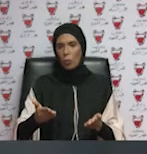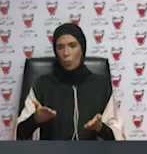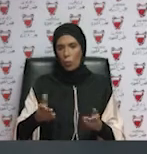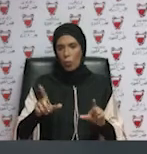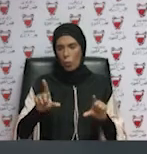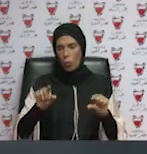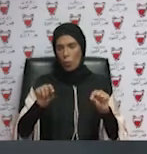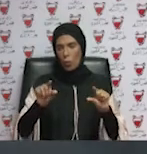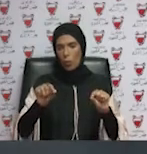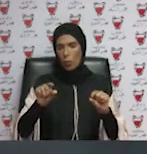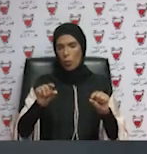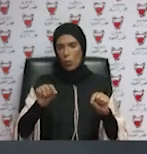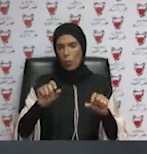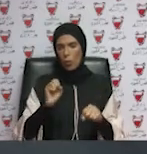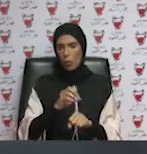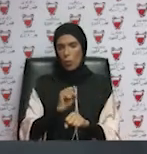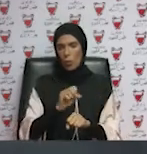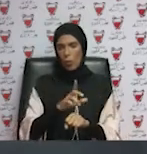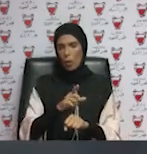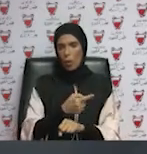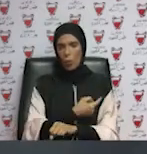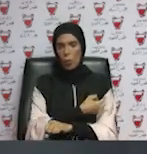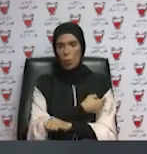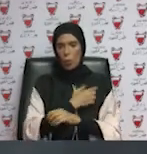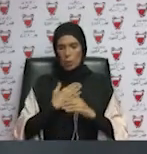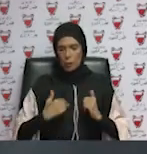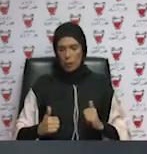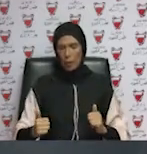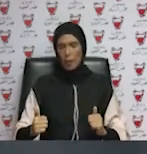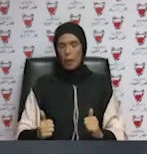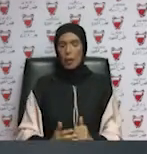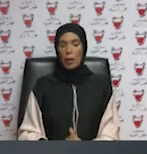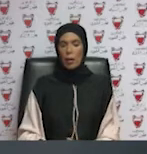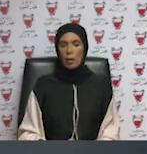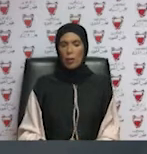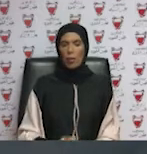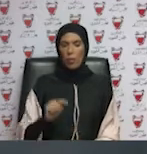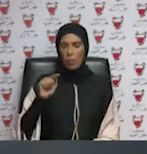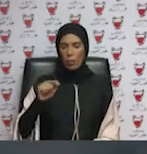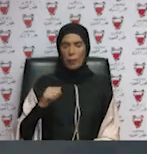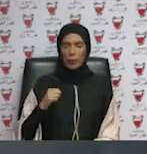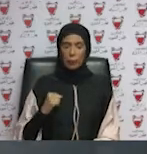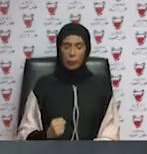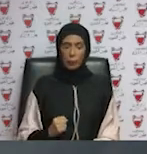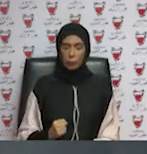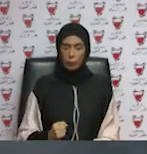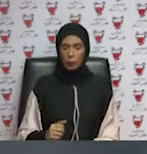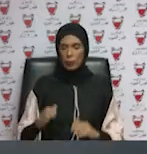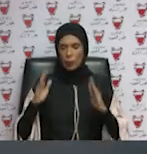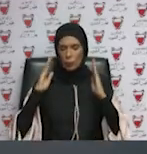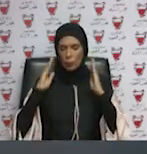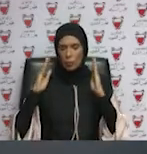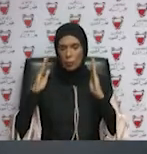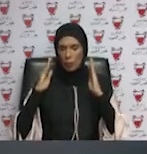في مجالي التعليم والصحة. ونحن في مملكة البحرين نشكر القائمين